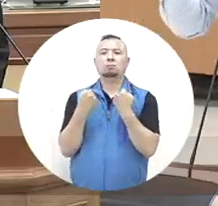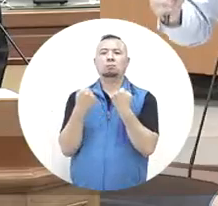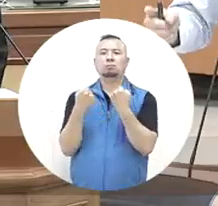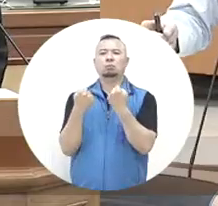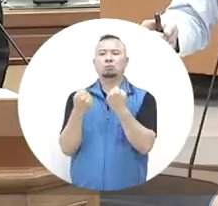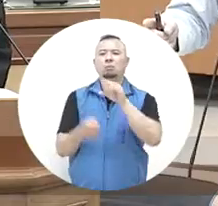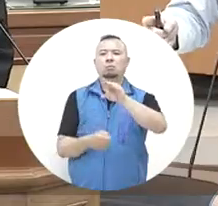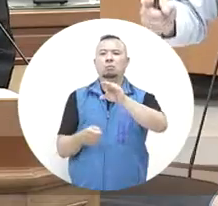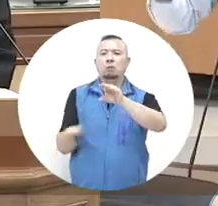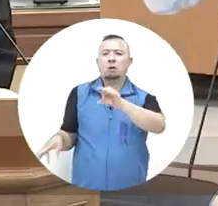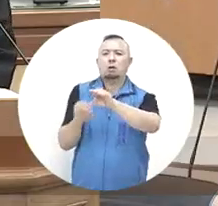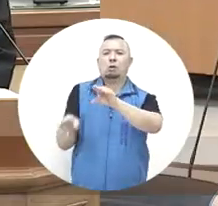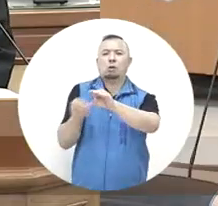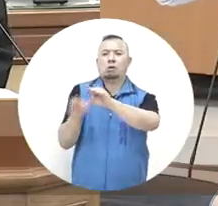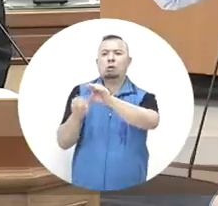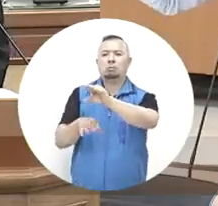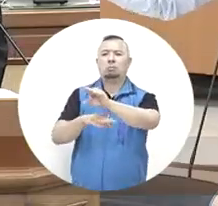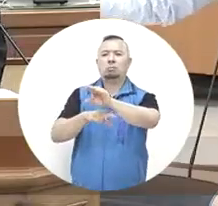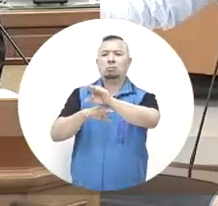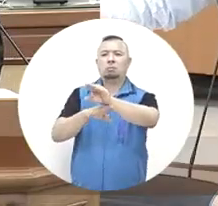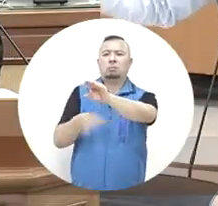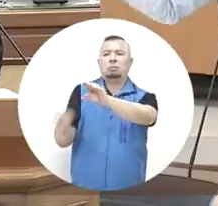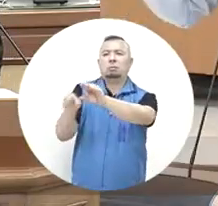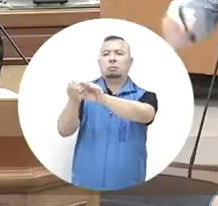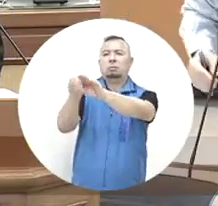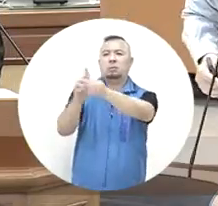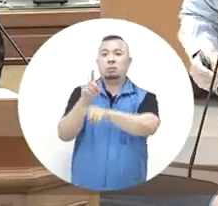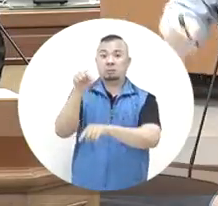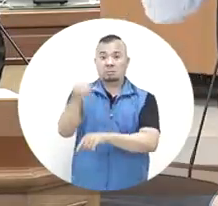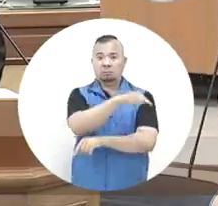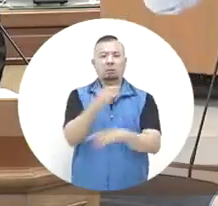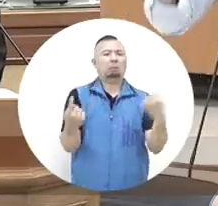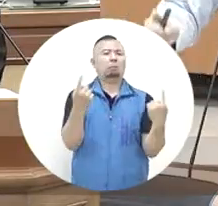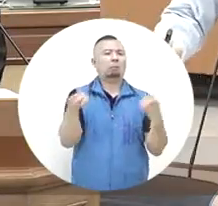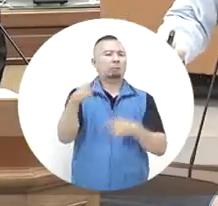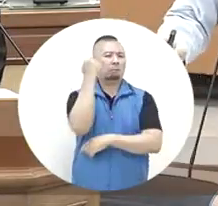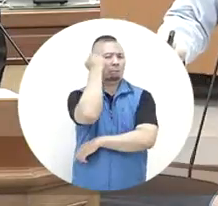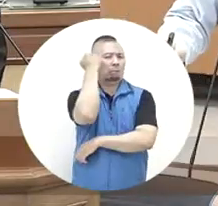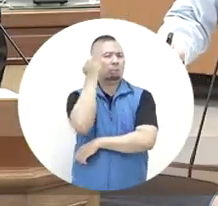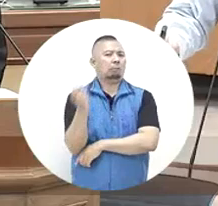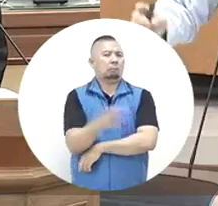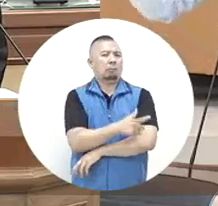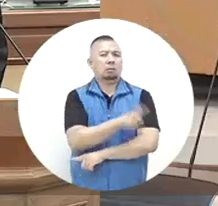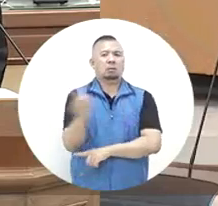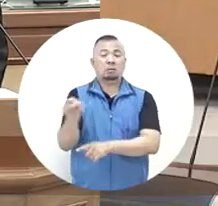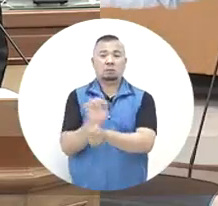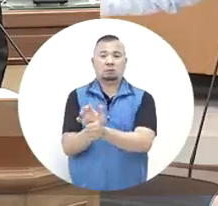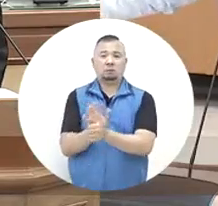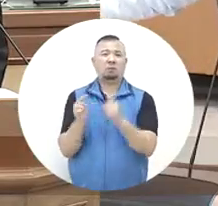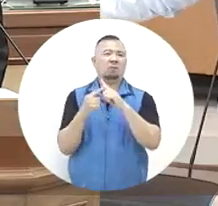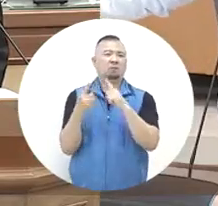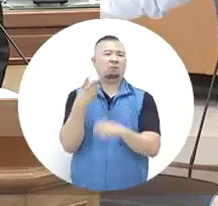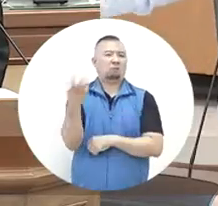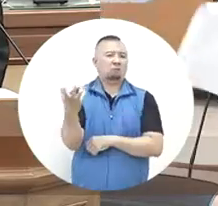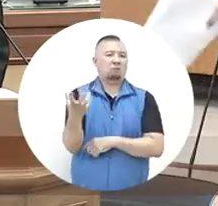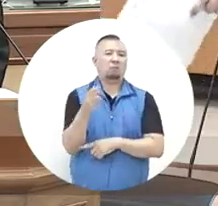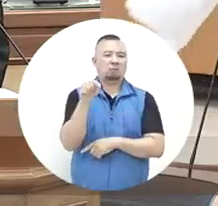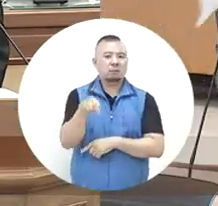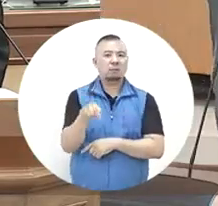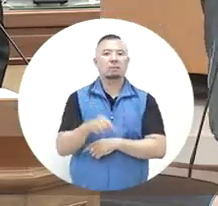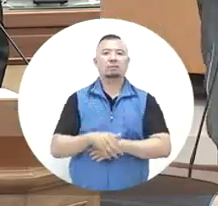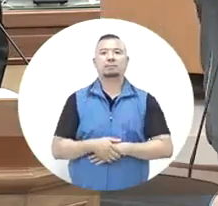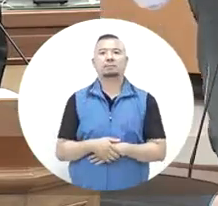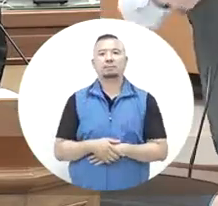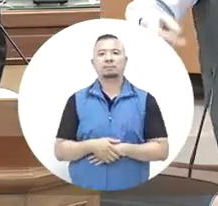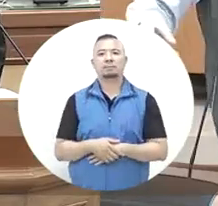以我们的清洁队员啊，是比台北市的清洁队员辛苦很多。我们要服务的人更多，哦，我们服务的也是到